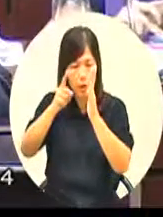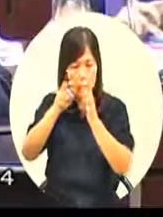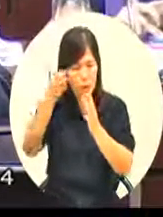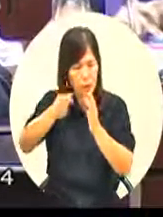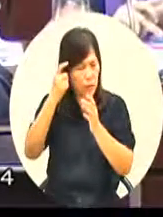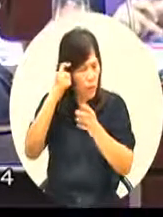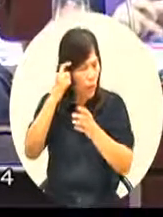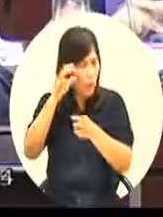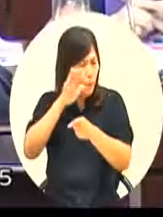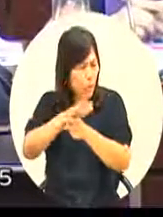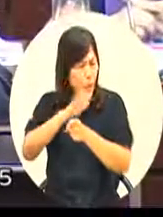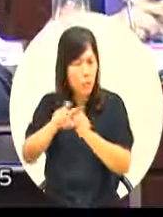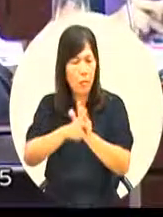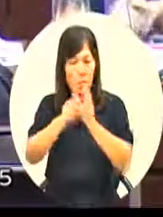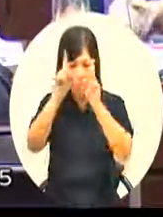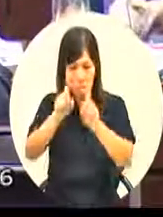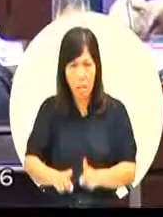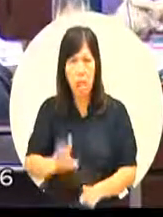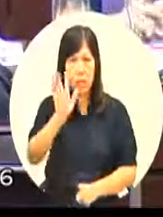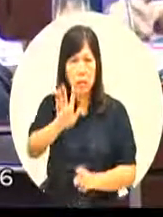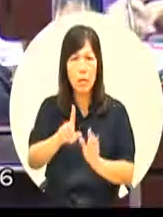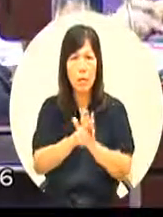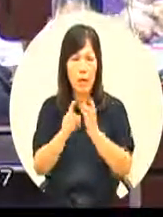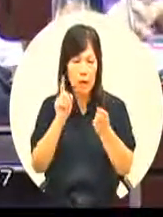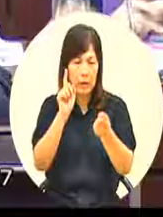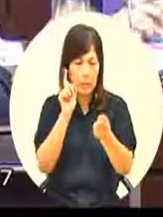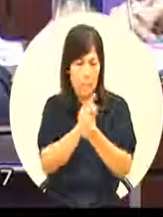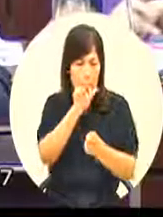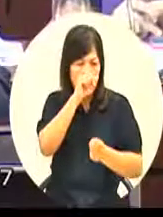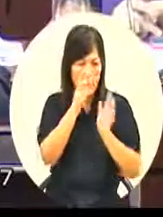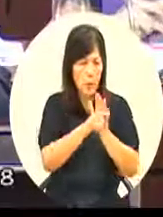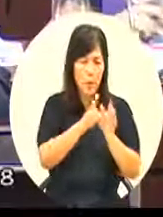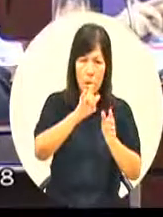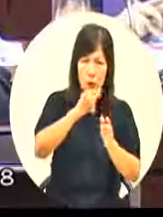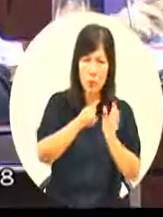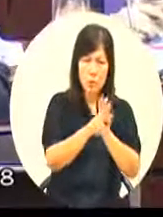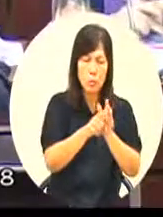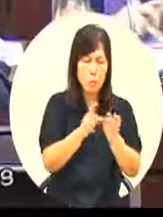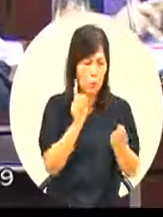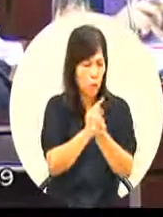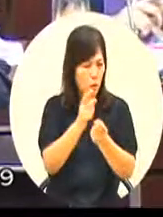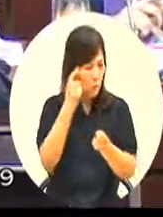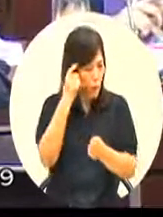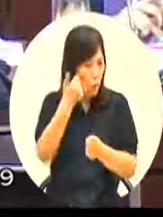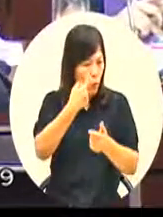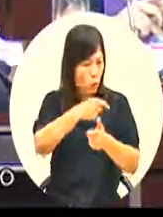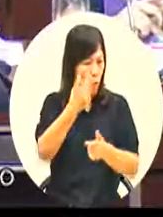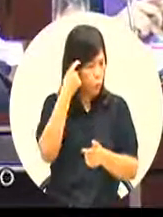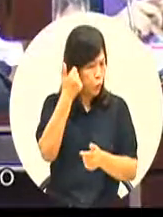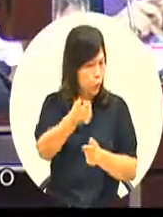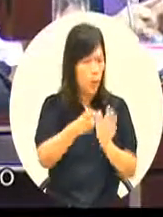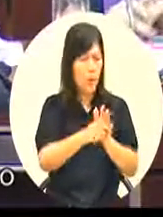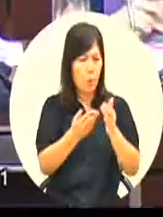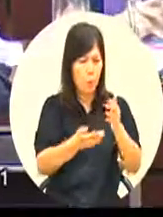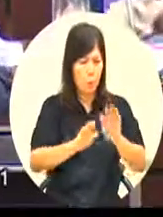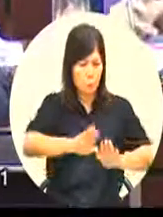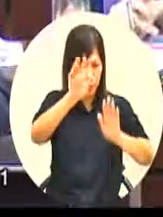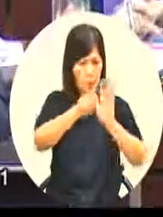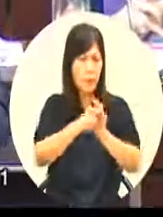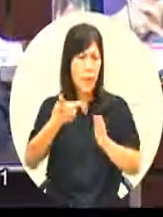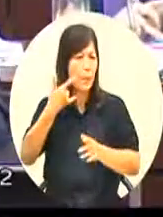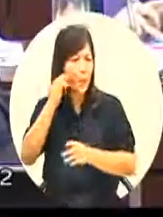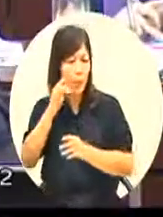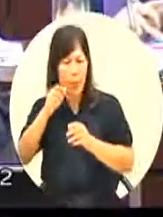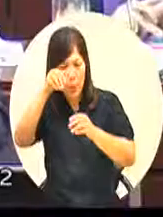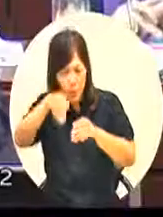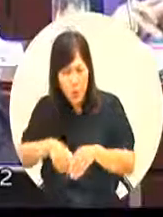的。但是很特别的是，反而是在那个老师的满意度都上升，然后家长的满意度稍微下降，这两